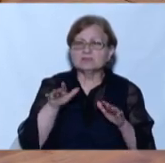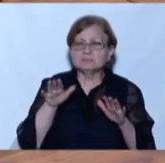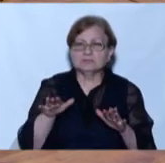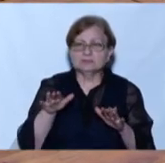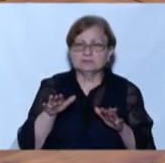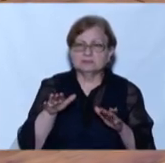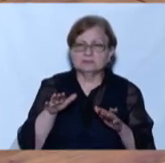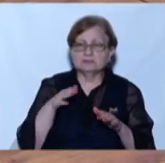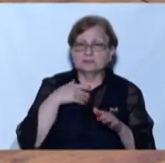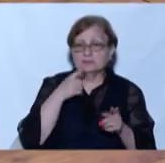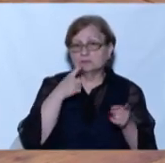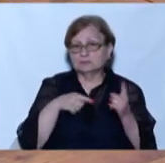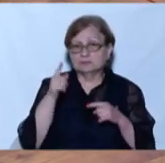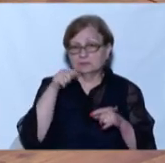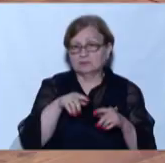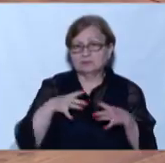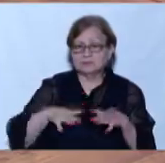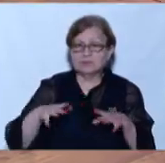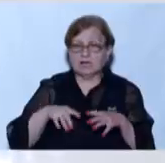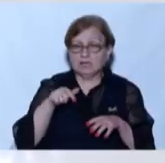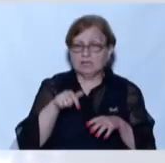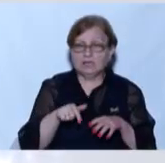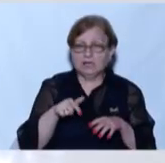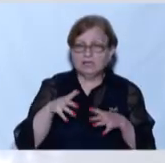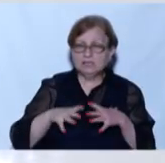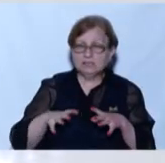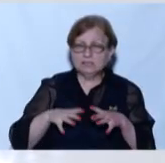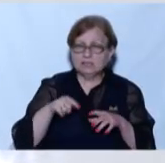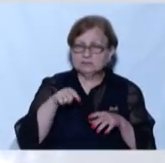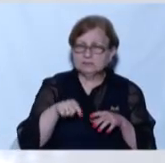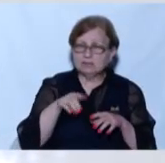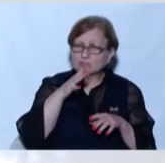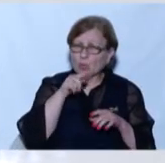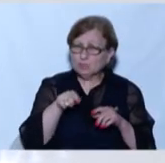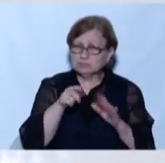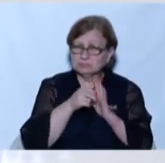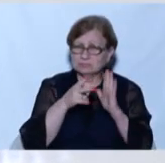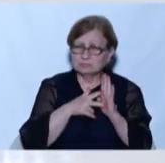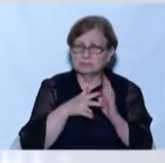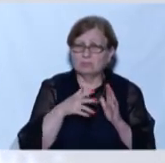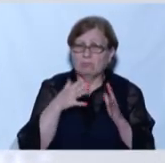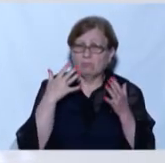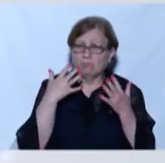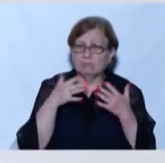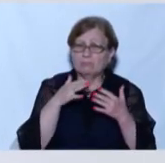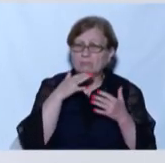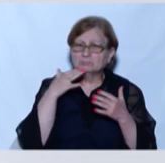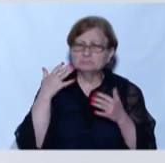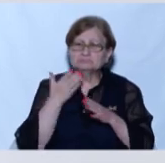ჩვენ ახლა ცოტა ხანში დაუბრუნდებით საქართველოს. საქართველო მაინც უფრო ამ დროისათვის არის ბევრად უფრო